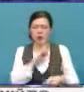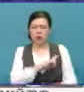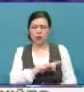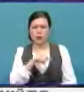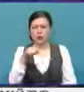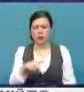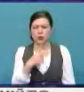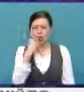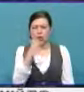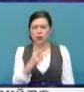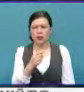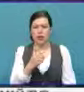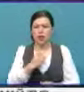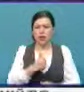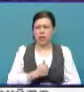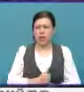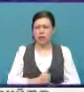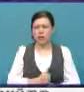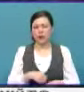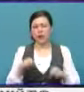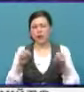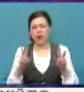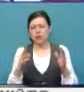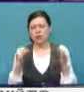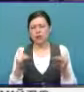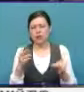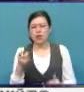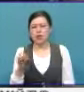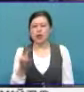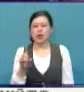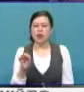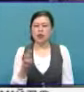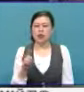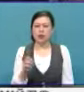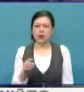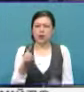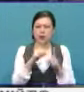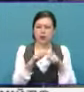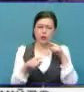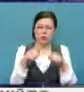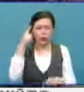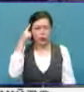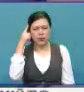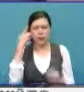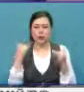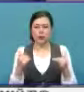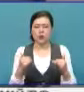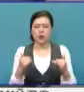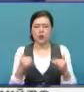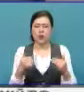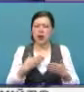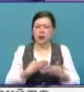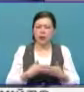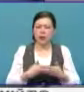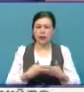Негізгі тақырып бойынша баяндама жасаған табиғат қорғау прокуроры Данияр Мағауиннің сөзіне жүгінсек, таяу арада облыс әкімі тарапынан берілген